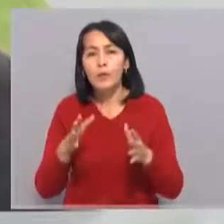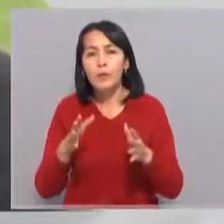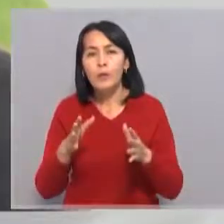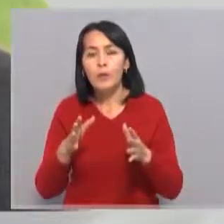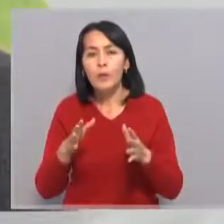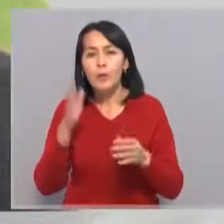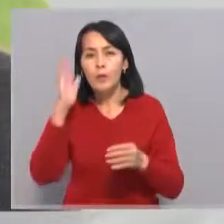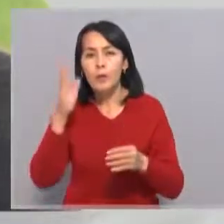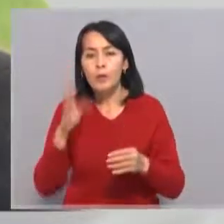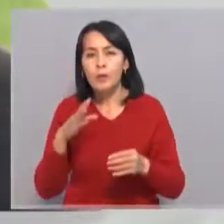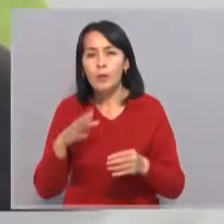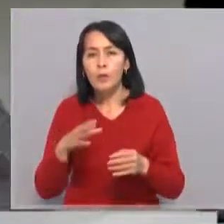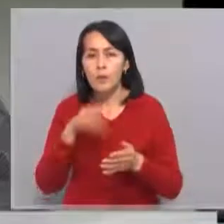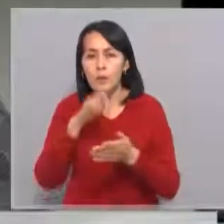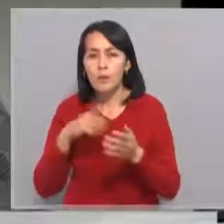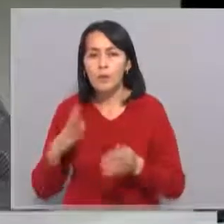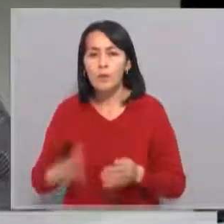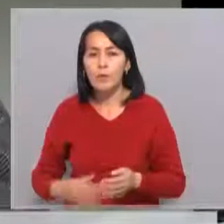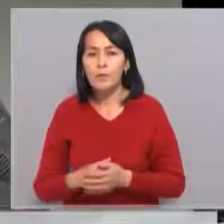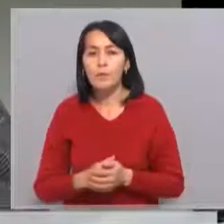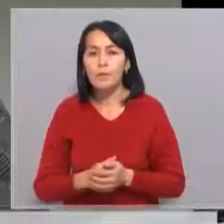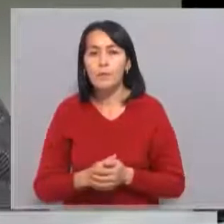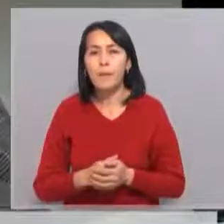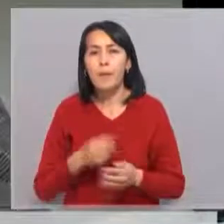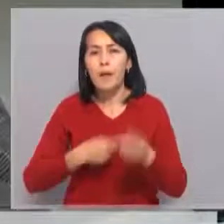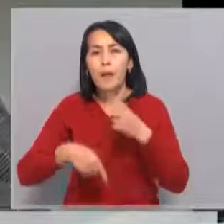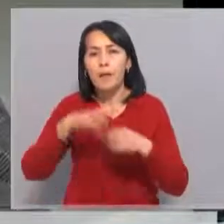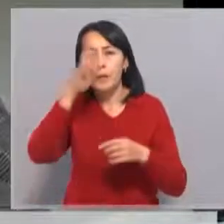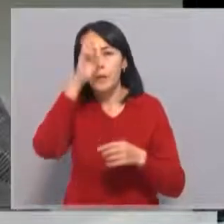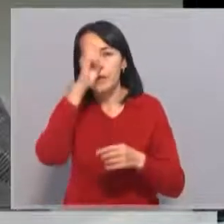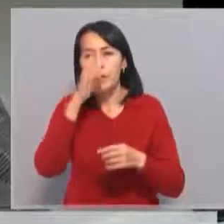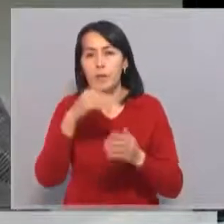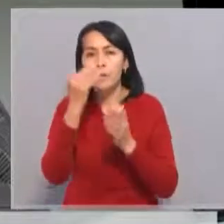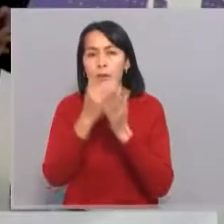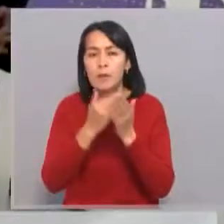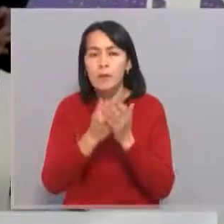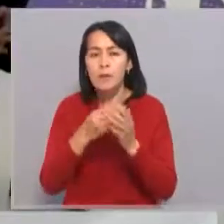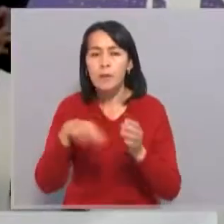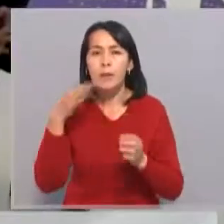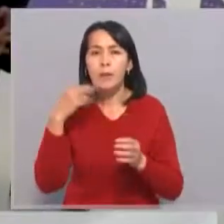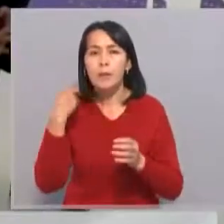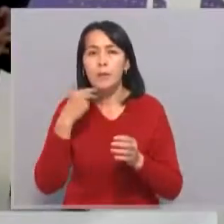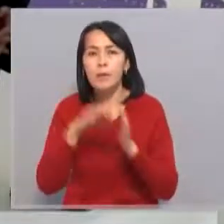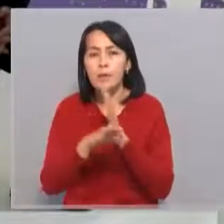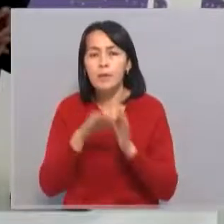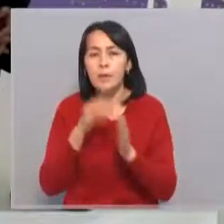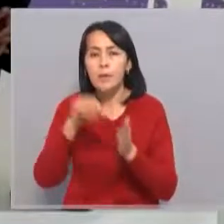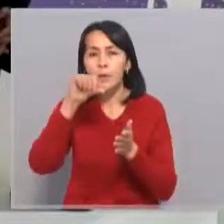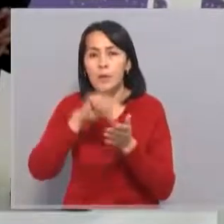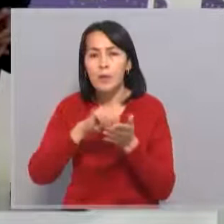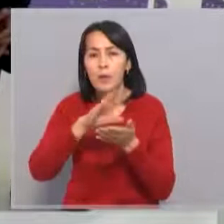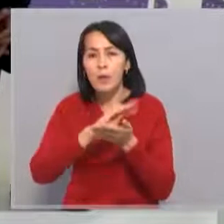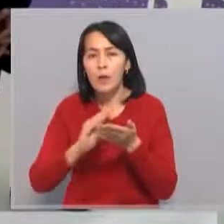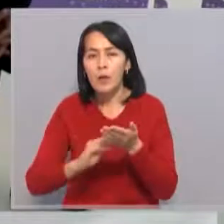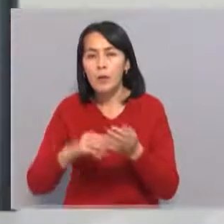бәрі теледидардан көрген шығарсыздар. Алда ел үшін елеулі һәм саяси науқан, президент сайлауы. Үміткерлер тіркеу аяқталып,